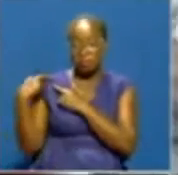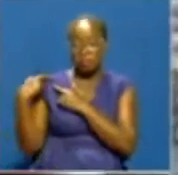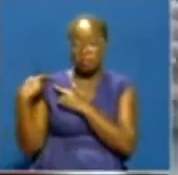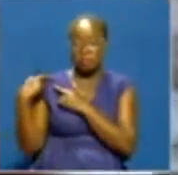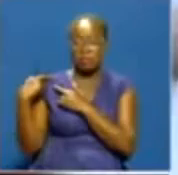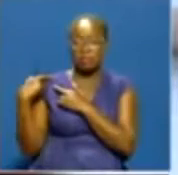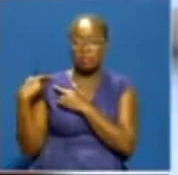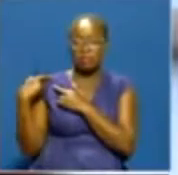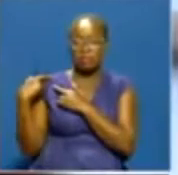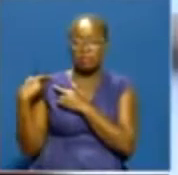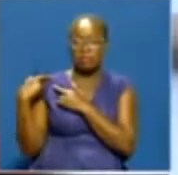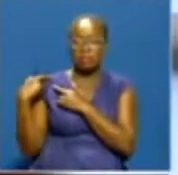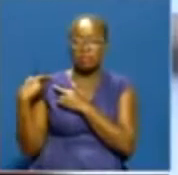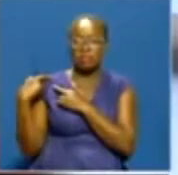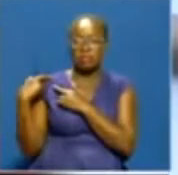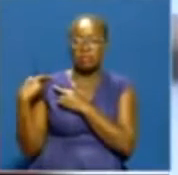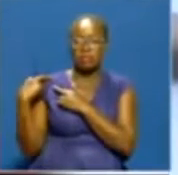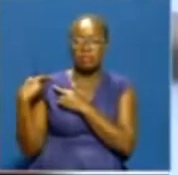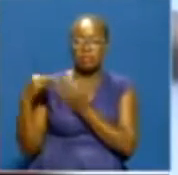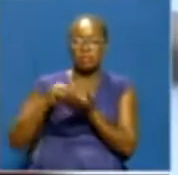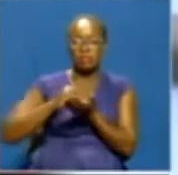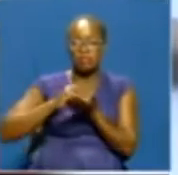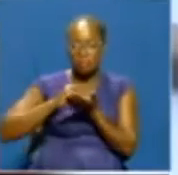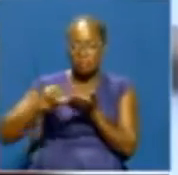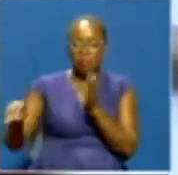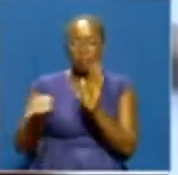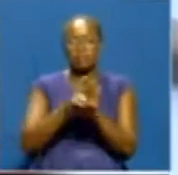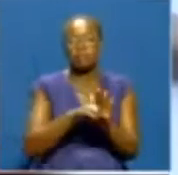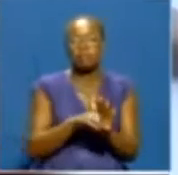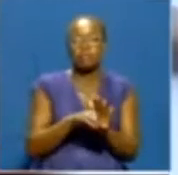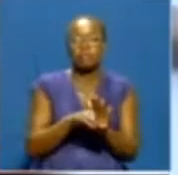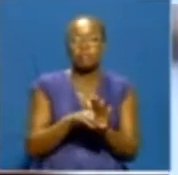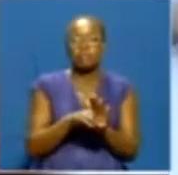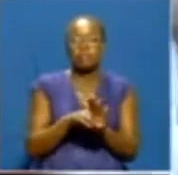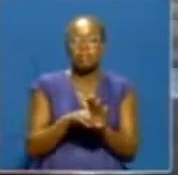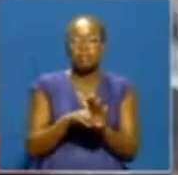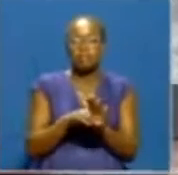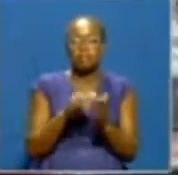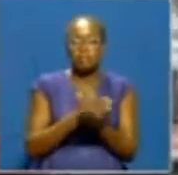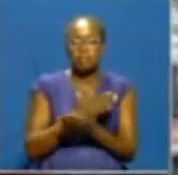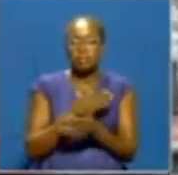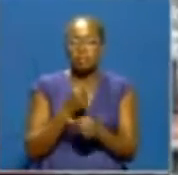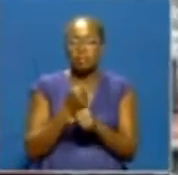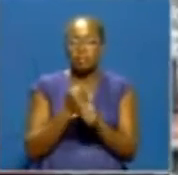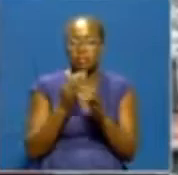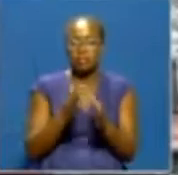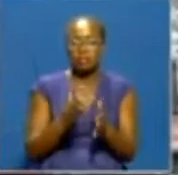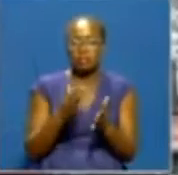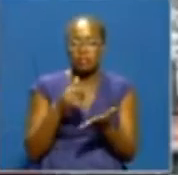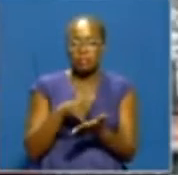kufanya hivi ili kuona kwamba wanaweza ondoka mahali hapa. Lakini tumeongea na baadhi ya wahusika wanasema